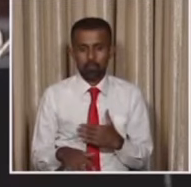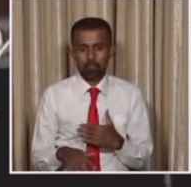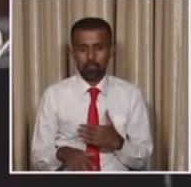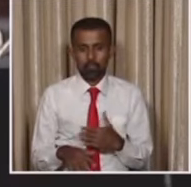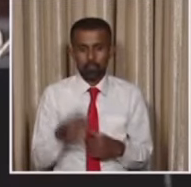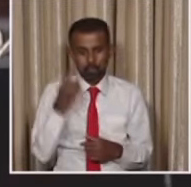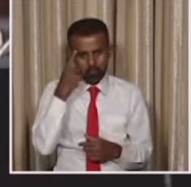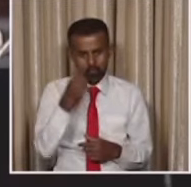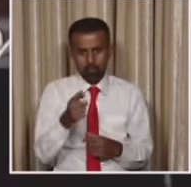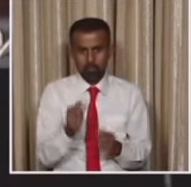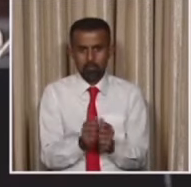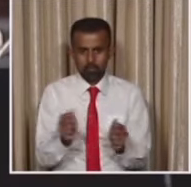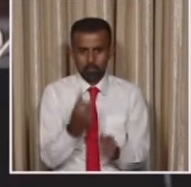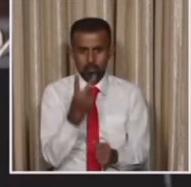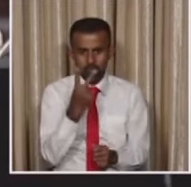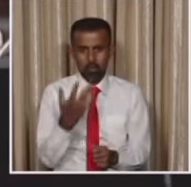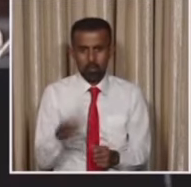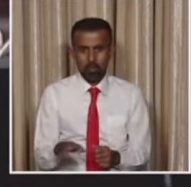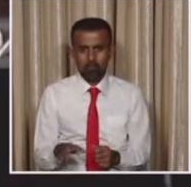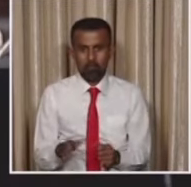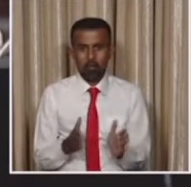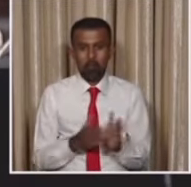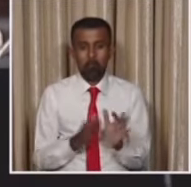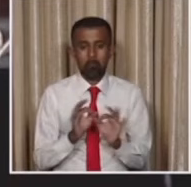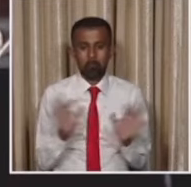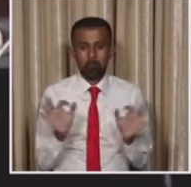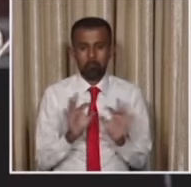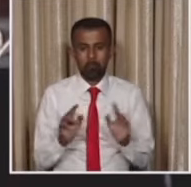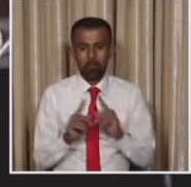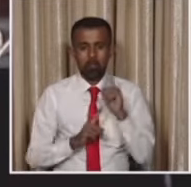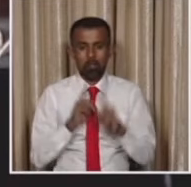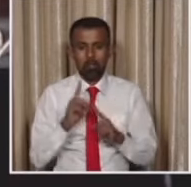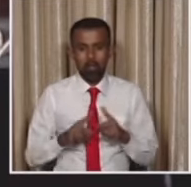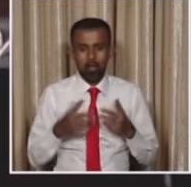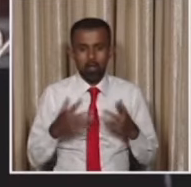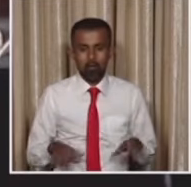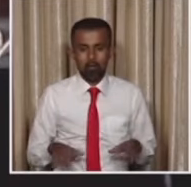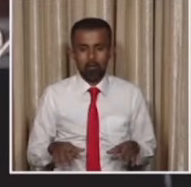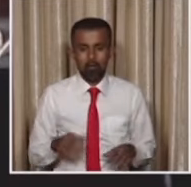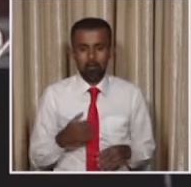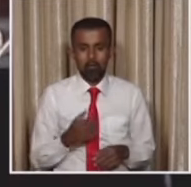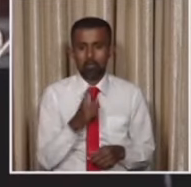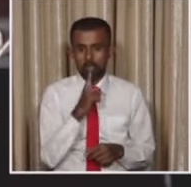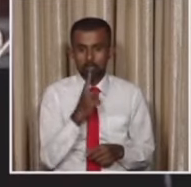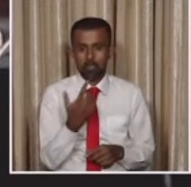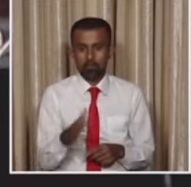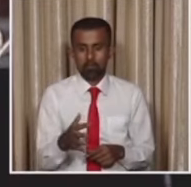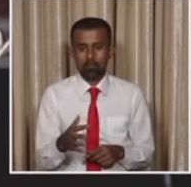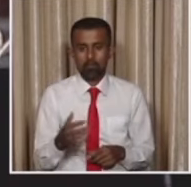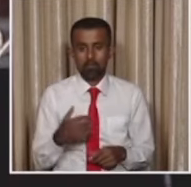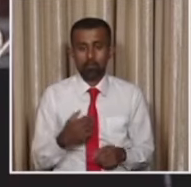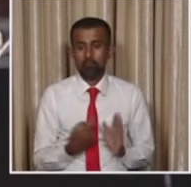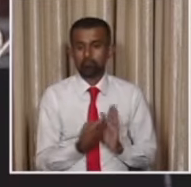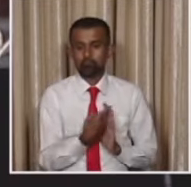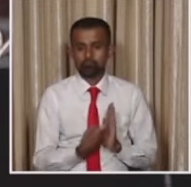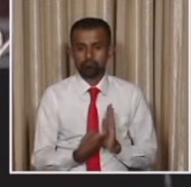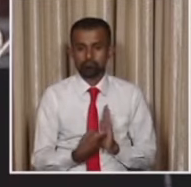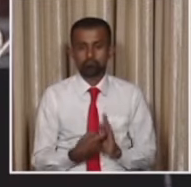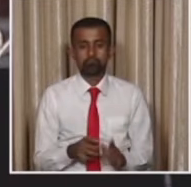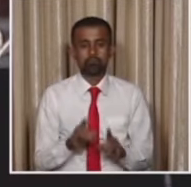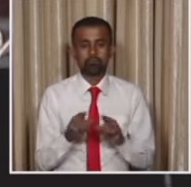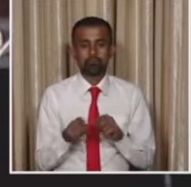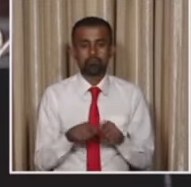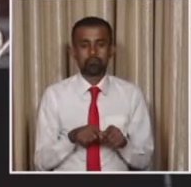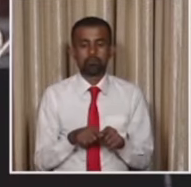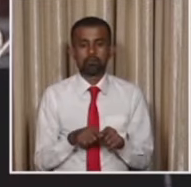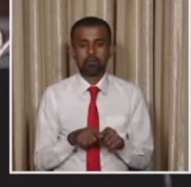මතකයිද අපි සම්මන්ත්‍රණ දෙකක් කරා. මාධ්‍යමු ගණ්ණාවක කතා කරා. අපි කිව්වා අපි ප්‍රතිපත්තියක් විදියට මූලාසනාරුවට